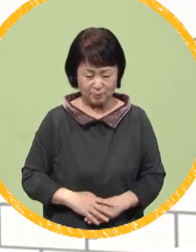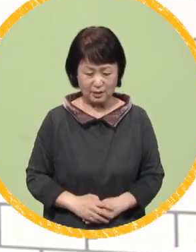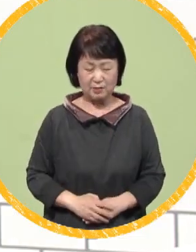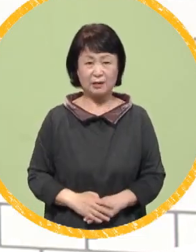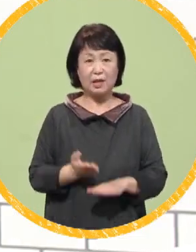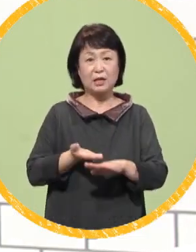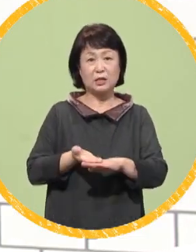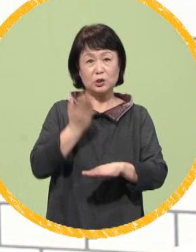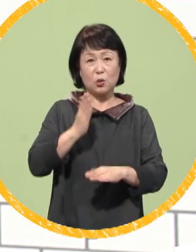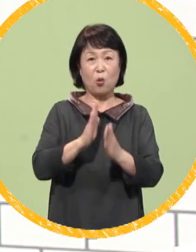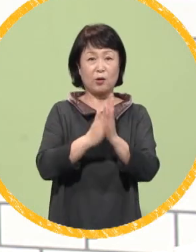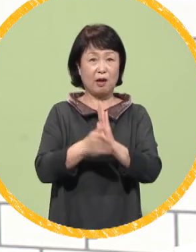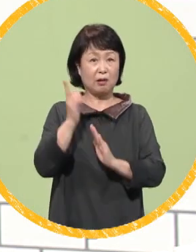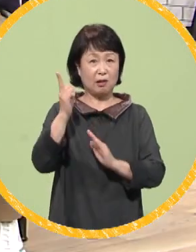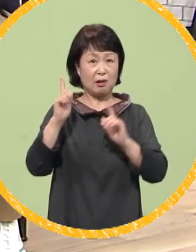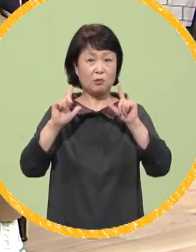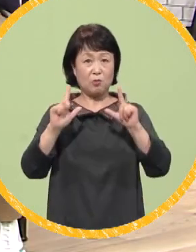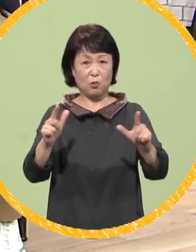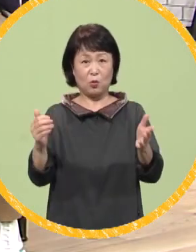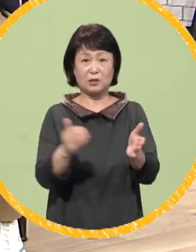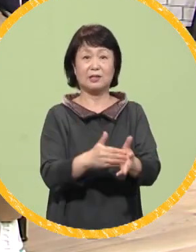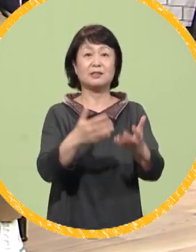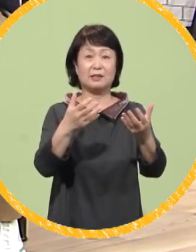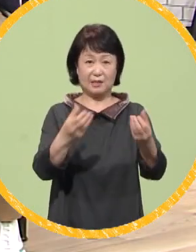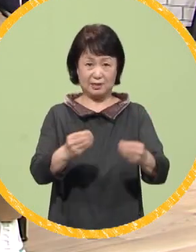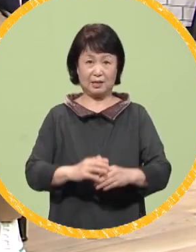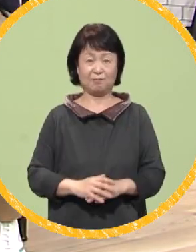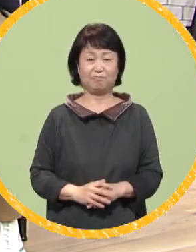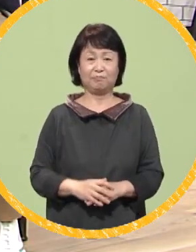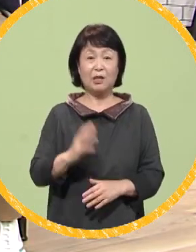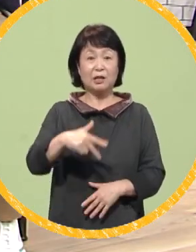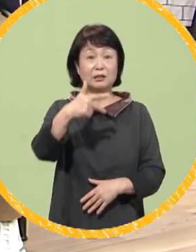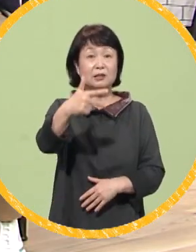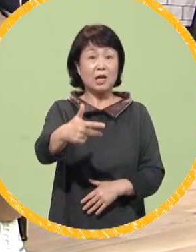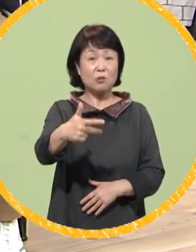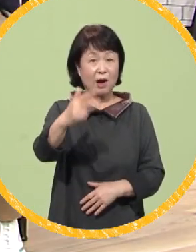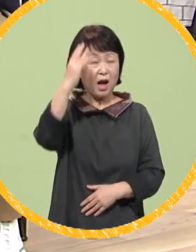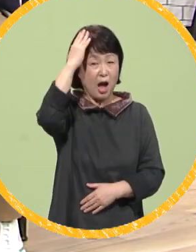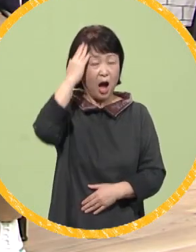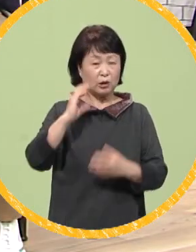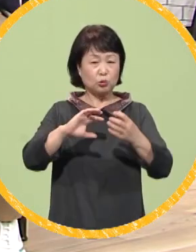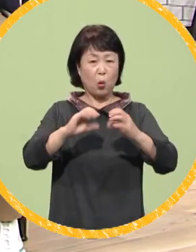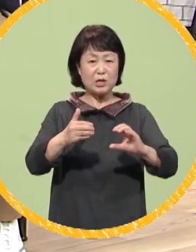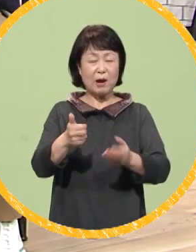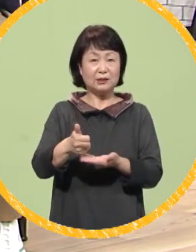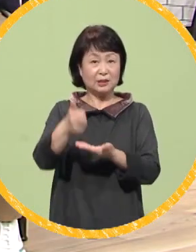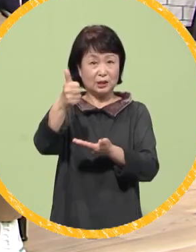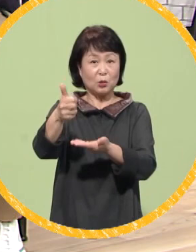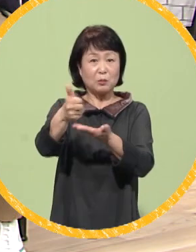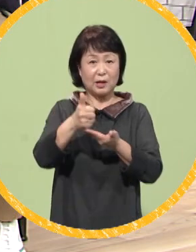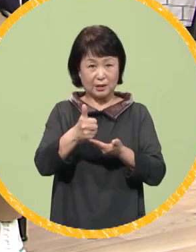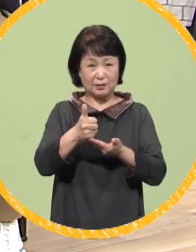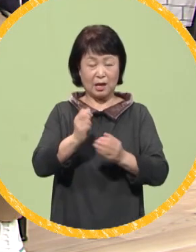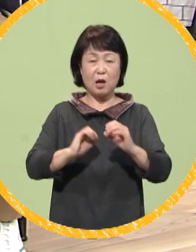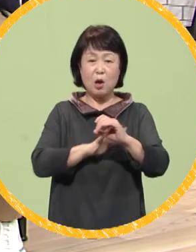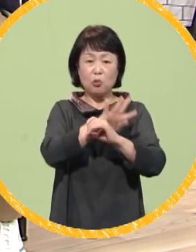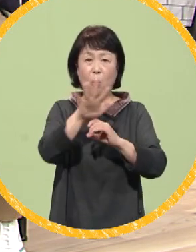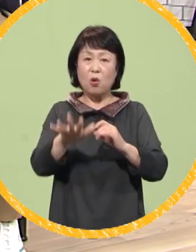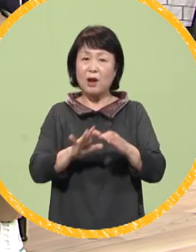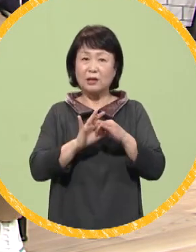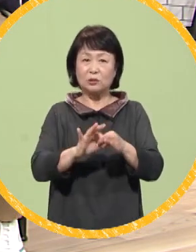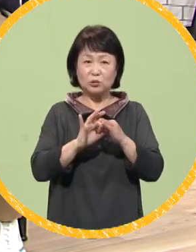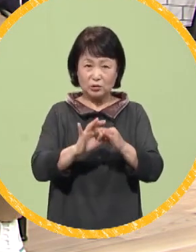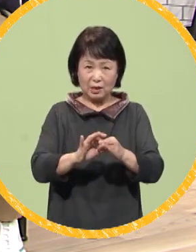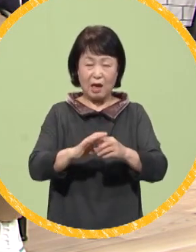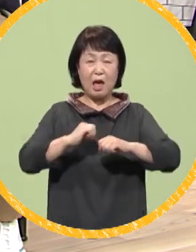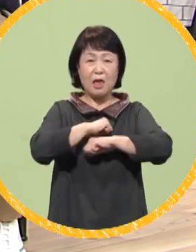以上お知らせでしたさあ次回なんですけれども黒岩知事をお迎えしまして新型コロナウイルスについて生放送で